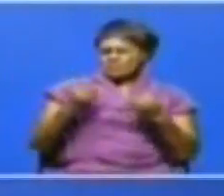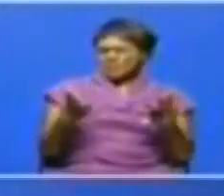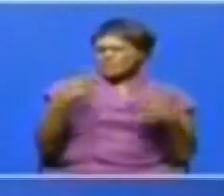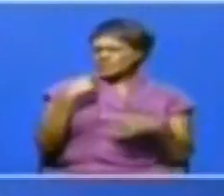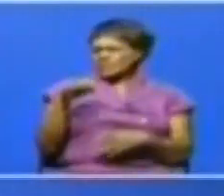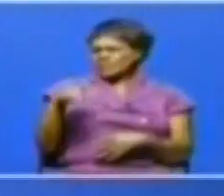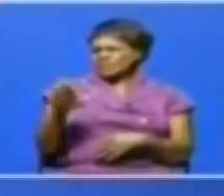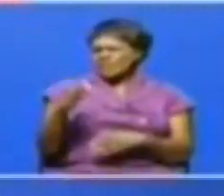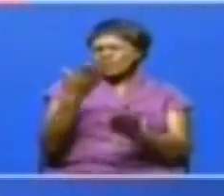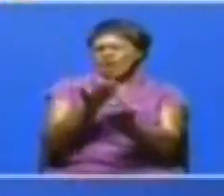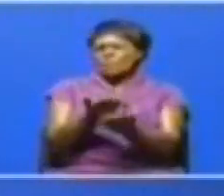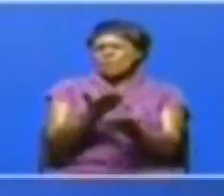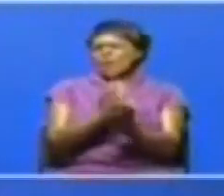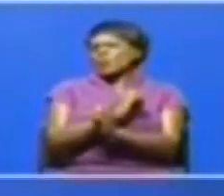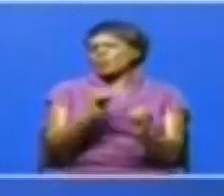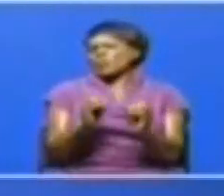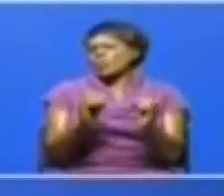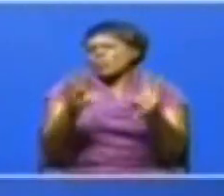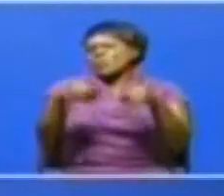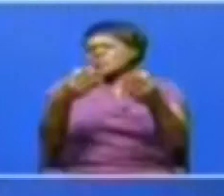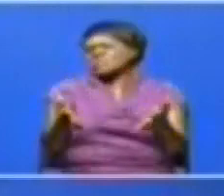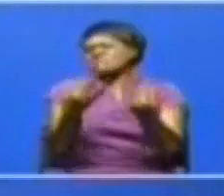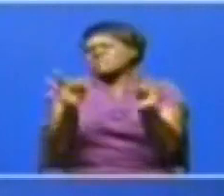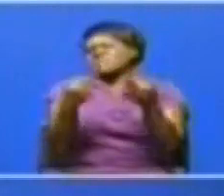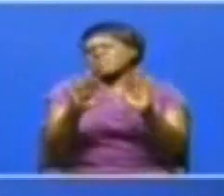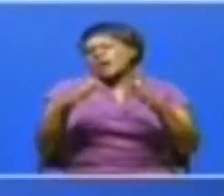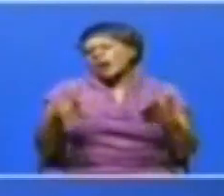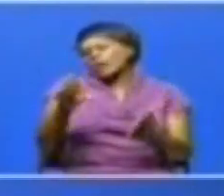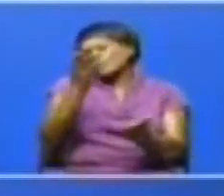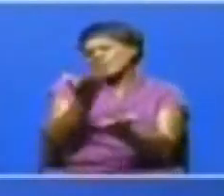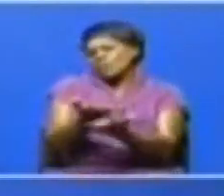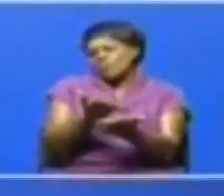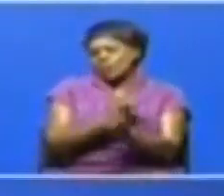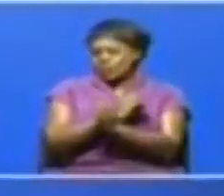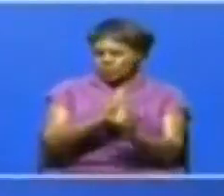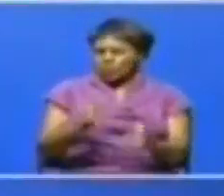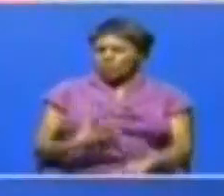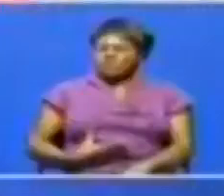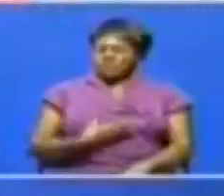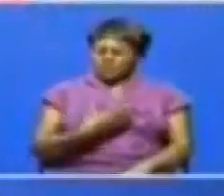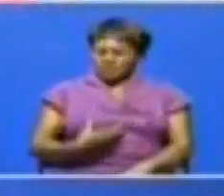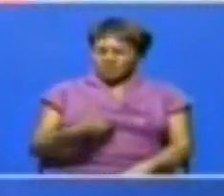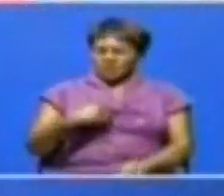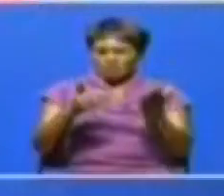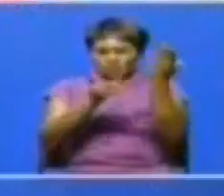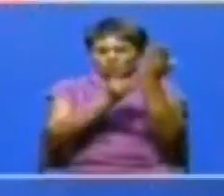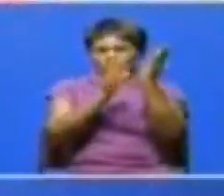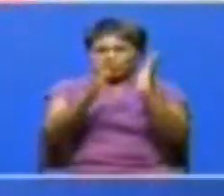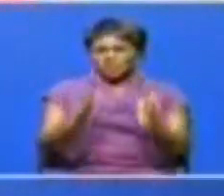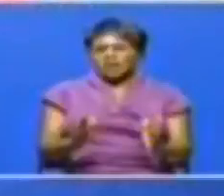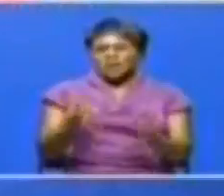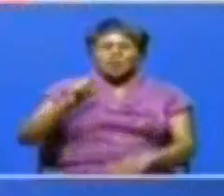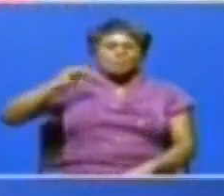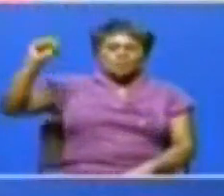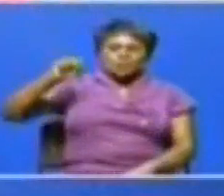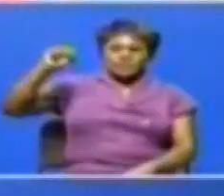wanasema hakutuma maombi, weje kwamba anapewa tu na kwamba hakutuma maombi. Wageni wetu studioni kando yangu hapa ni Daktari Peter Ndiga, mjuzi wa masuala ya